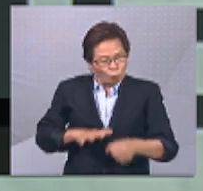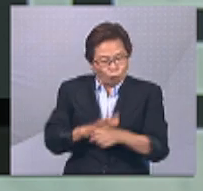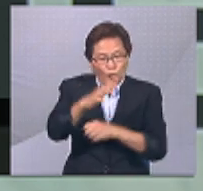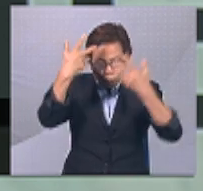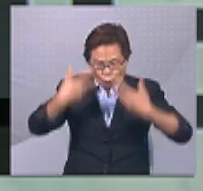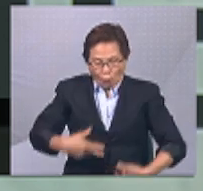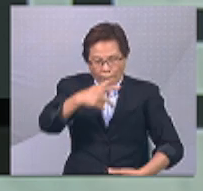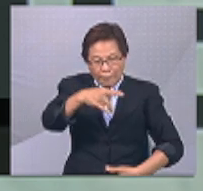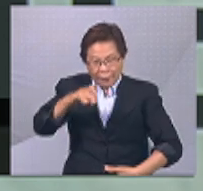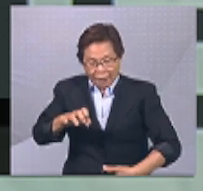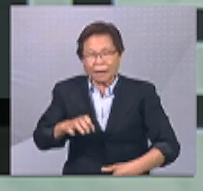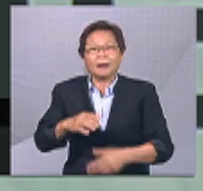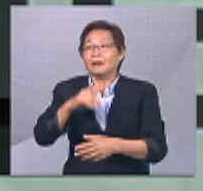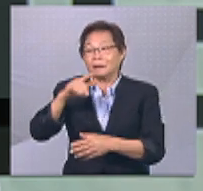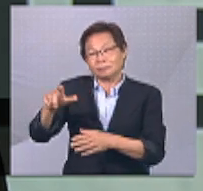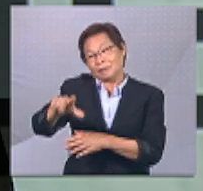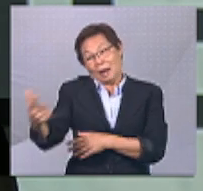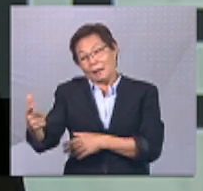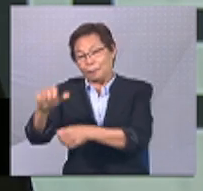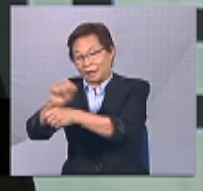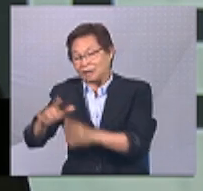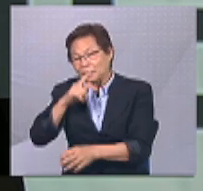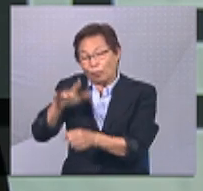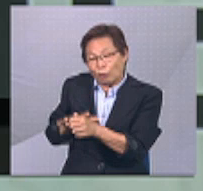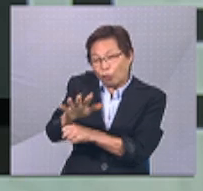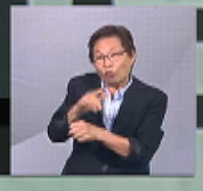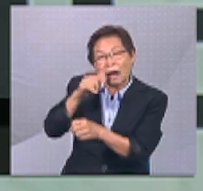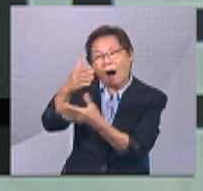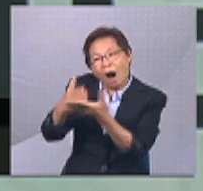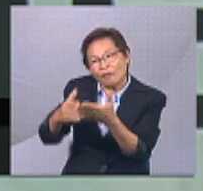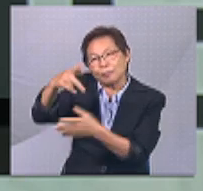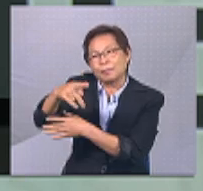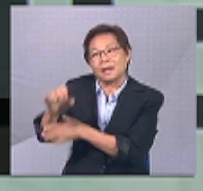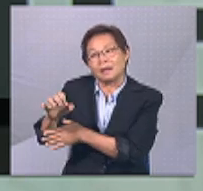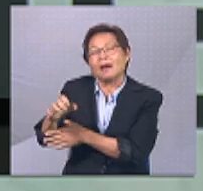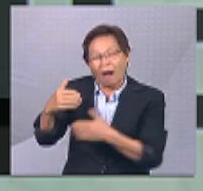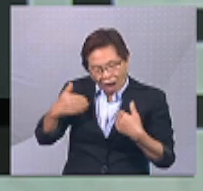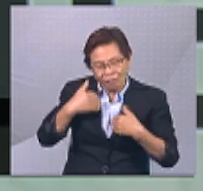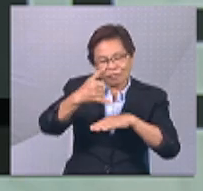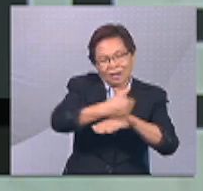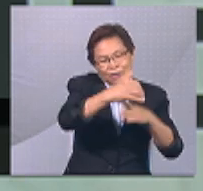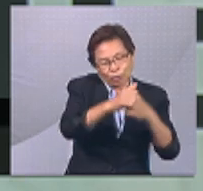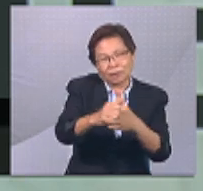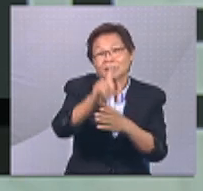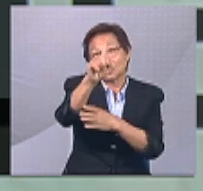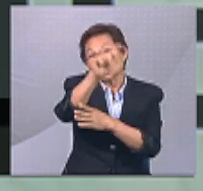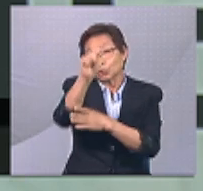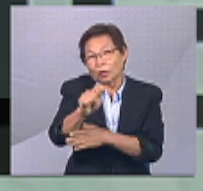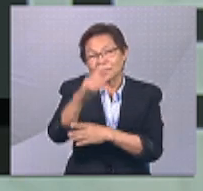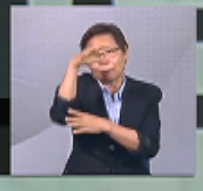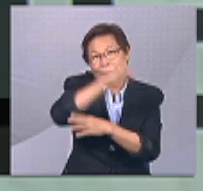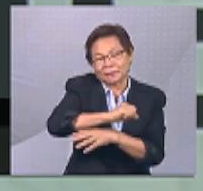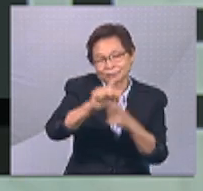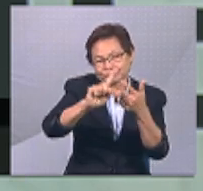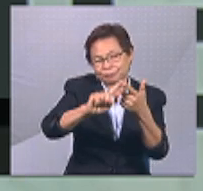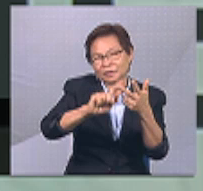yang tak perlu pakai full PPE dan sebagainya. Ada garis panduannya. Ya. Dan sekarang ni satu soalan saya tertinggal tadi ialah